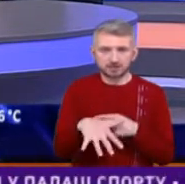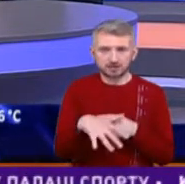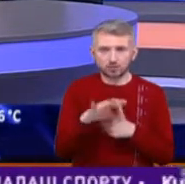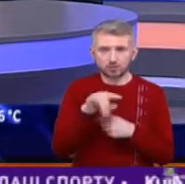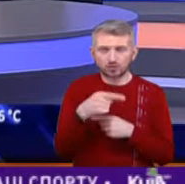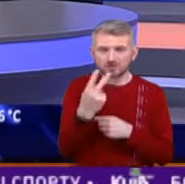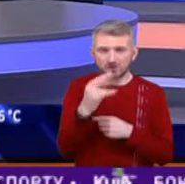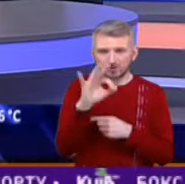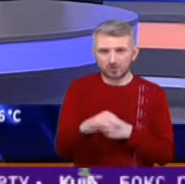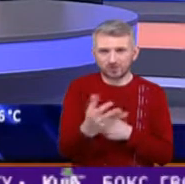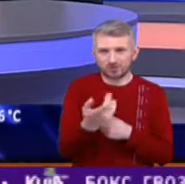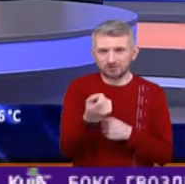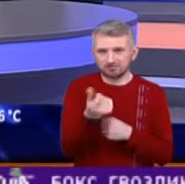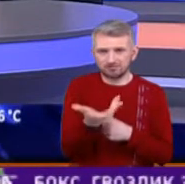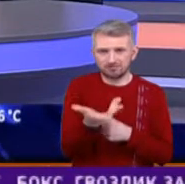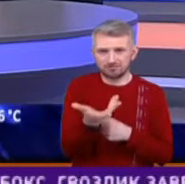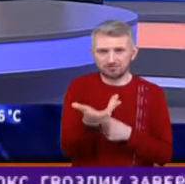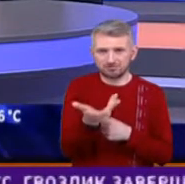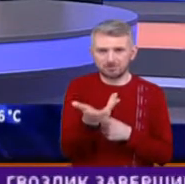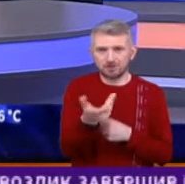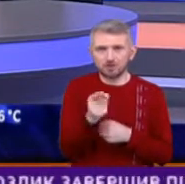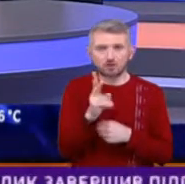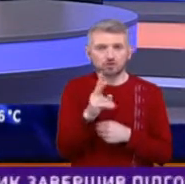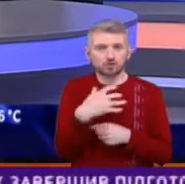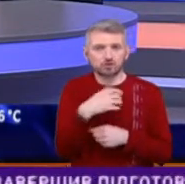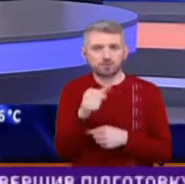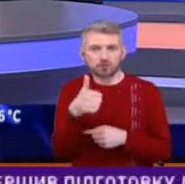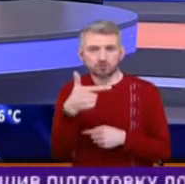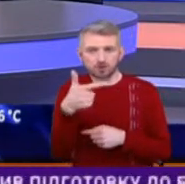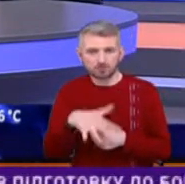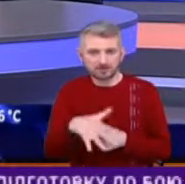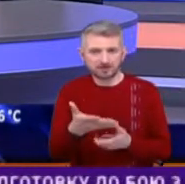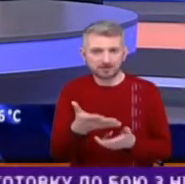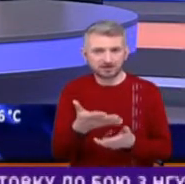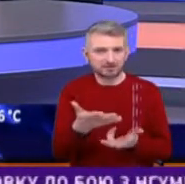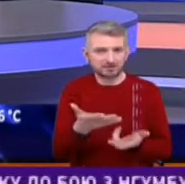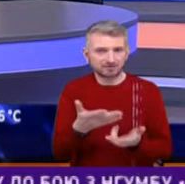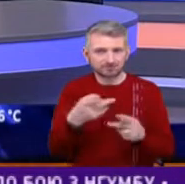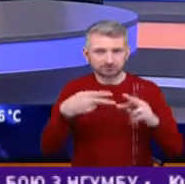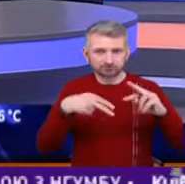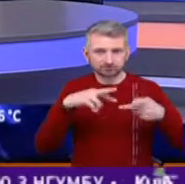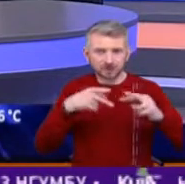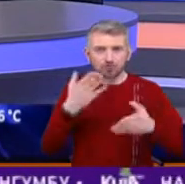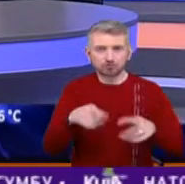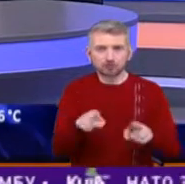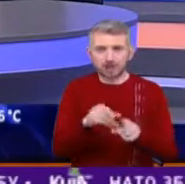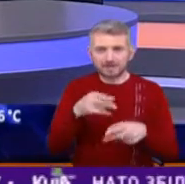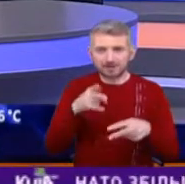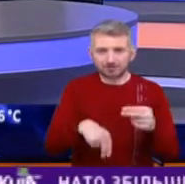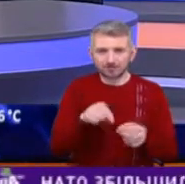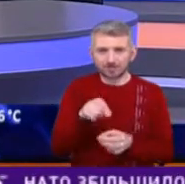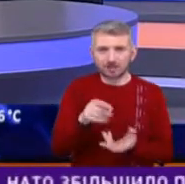там неважливо, там, в даному випадку, хто на першому, хто на другому, тому що в межах похибки. Тобто, якщо так воно і закінчиться,